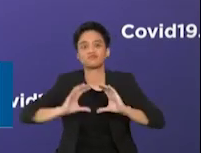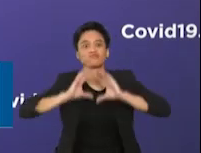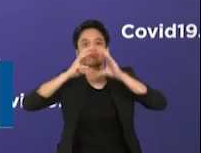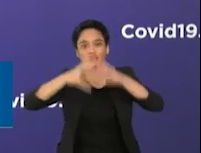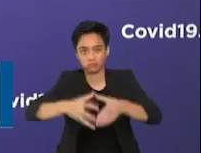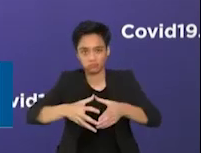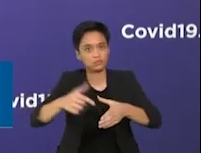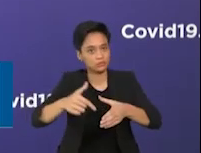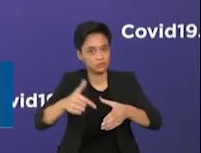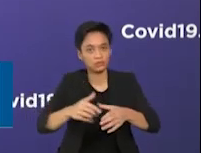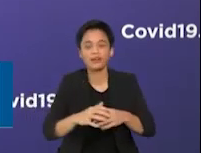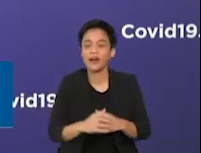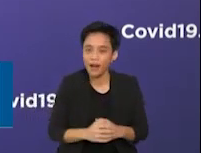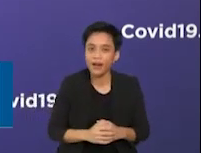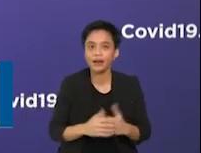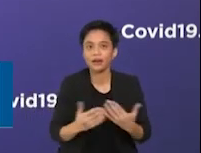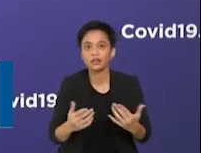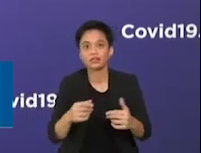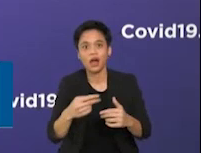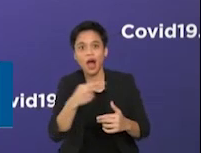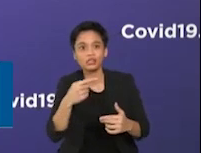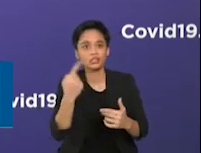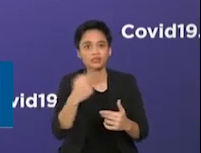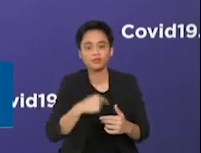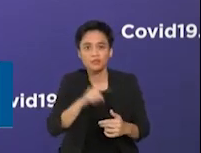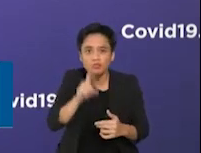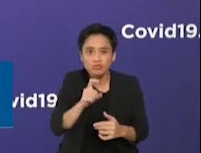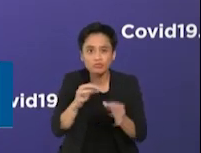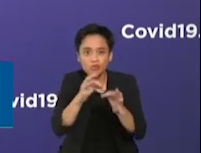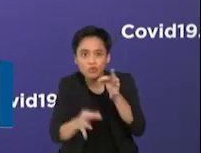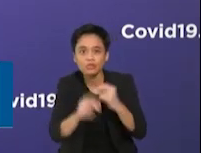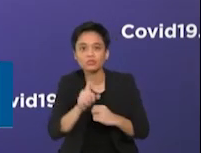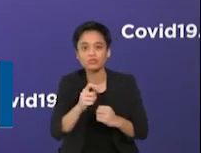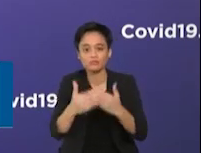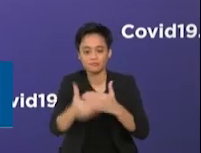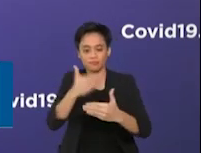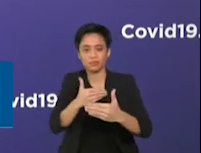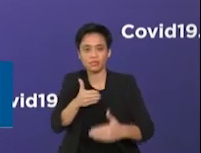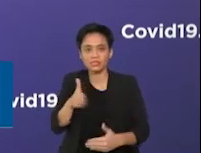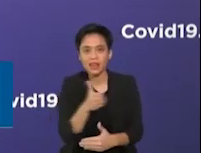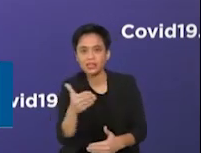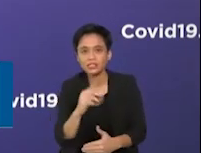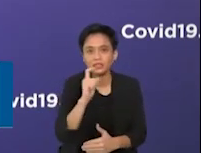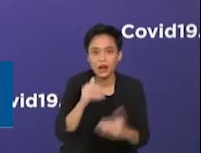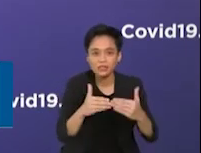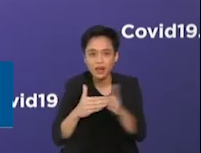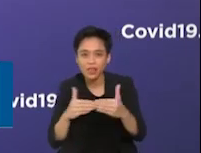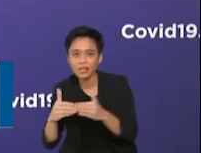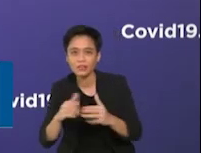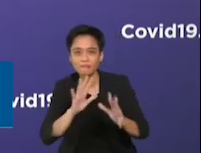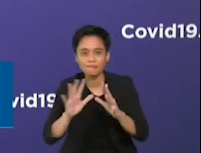di dalam menghadapinya diperlukan strategi yang baru kita tidak bisa